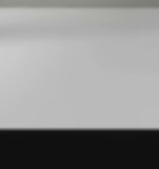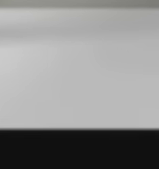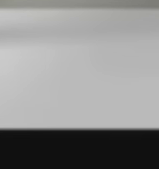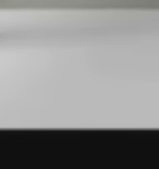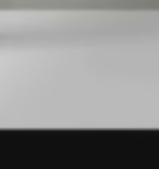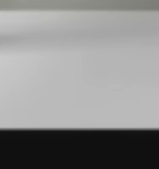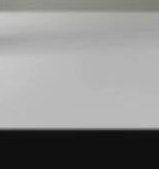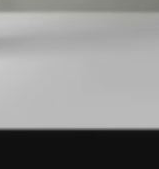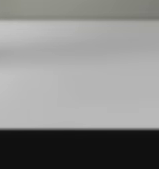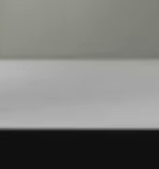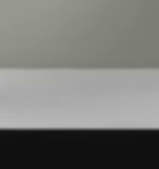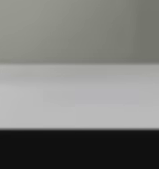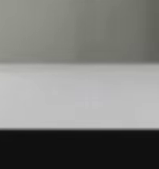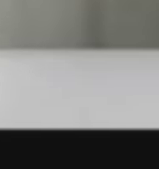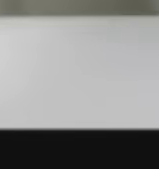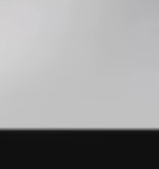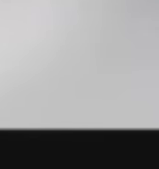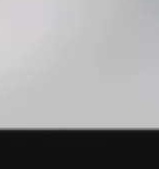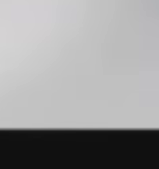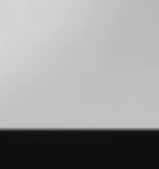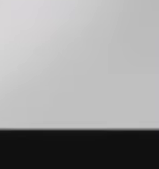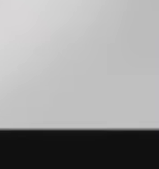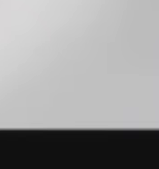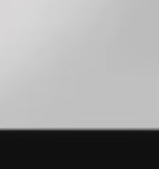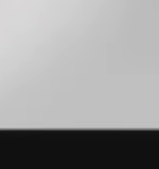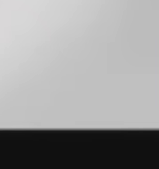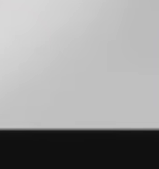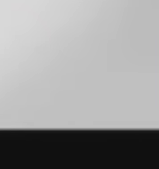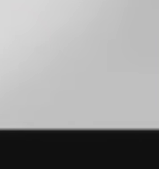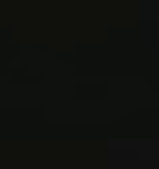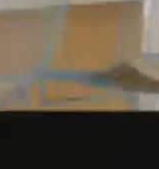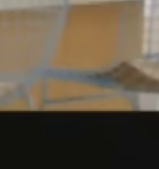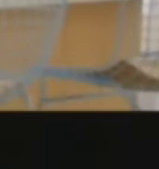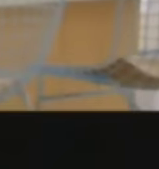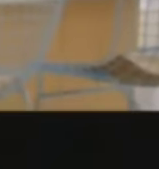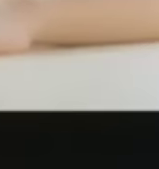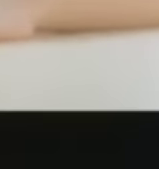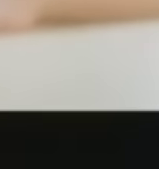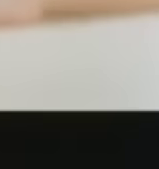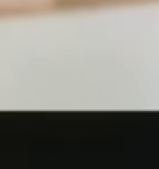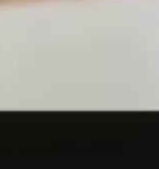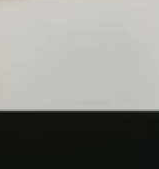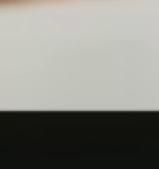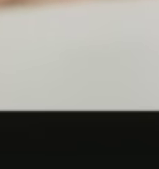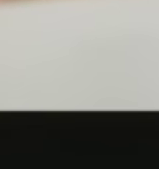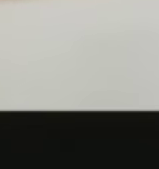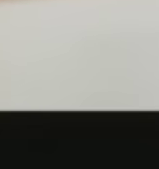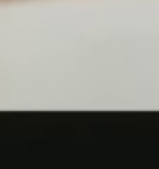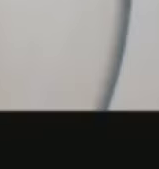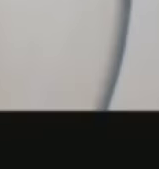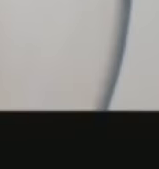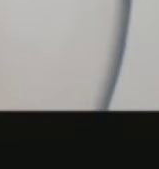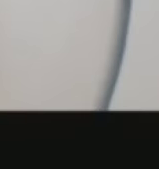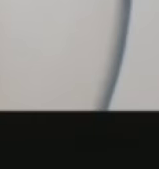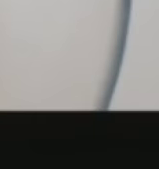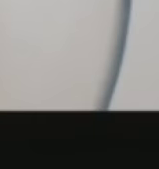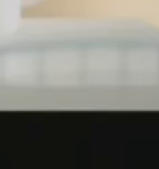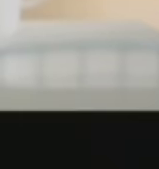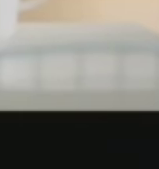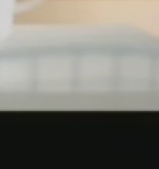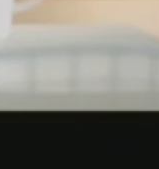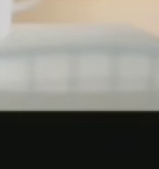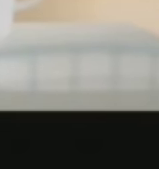dengan Movemax kemasan praktis. Siap minum kapan saja. Ini Nutri Cake, premix brownies yang enak